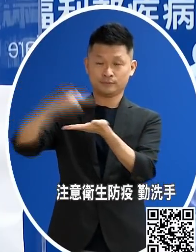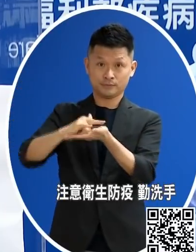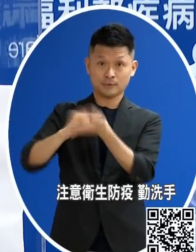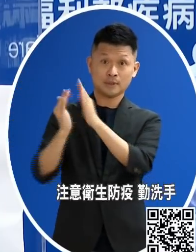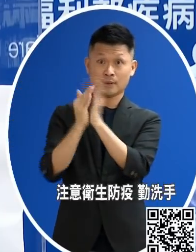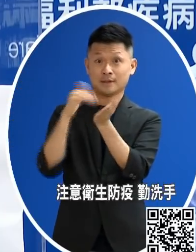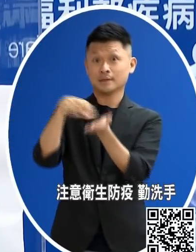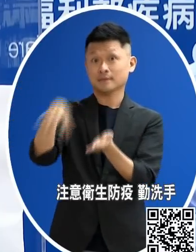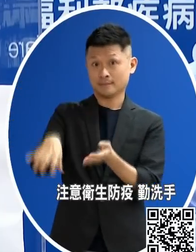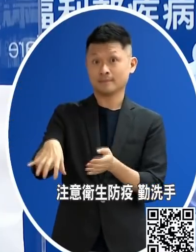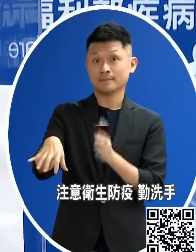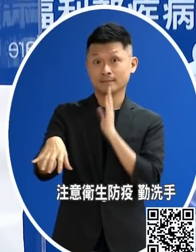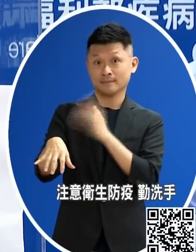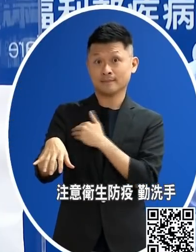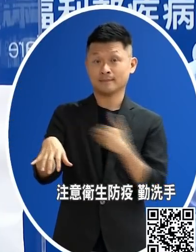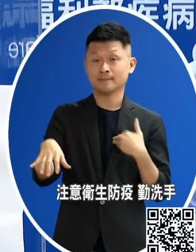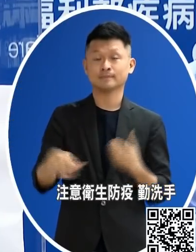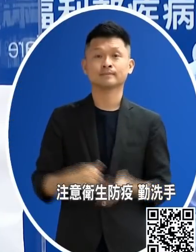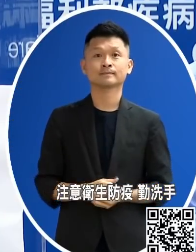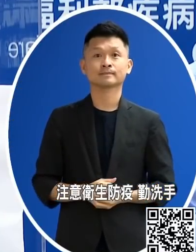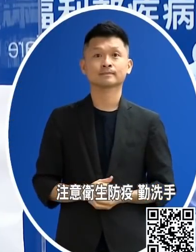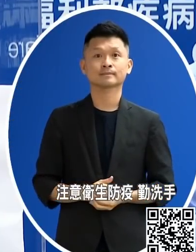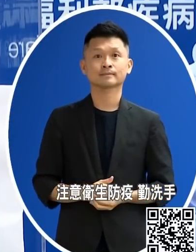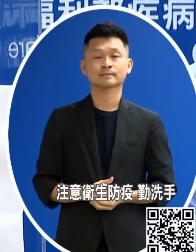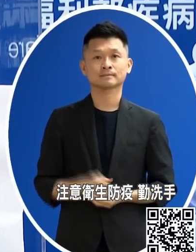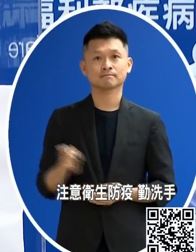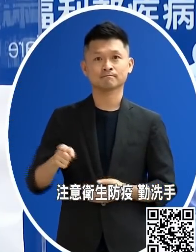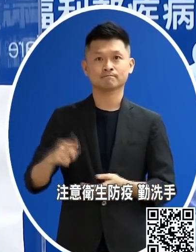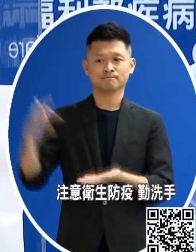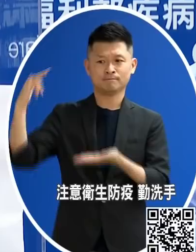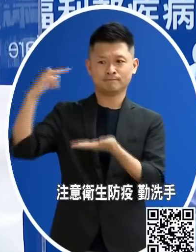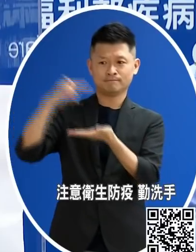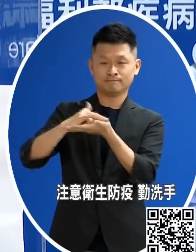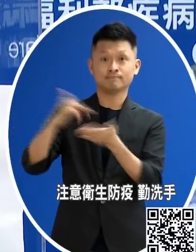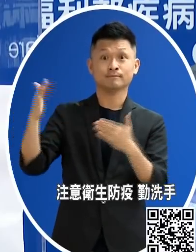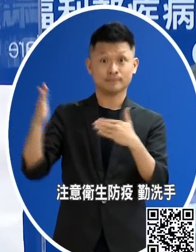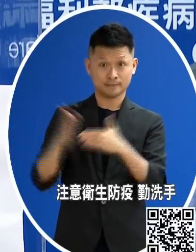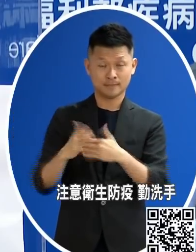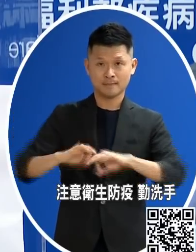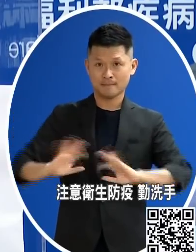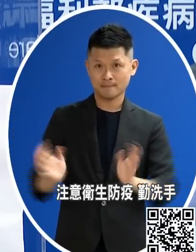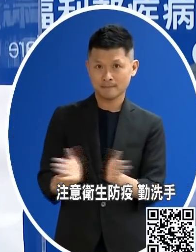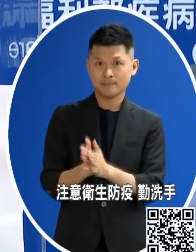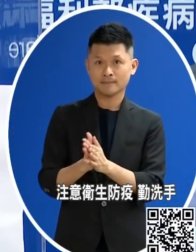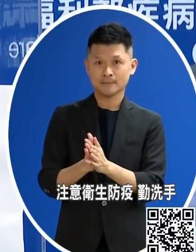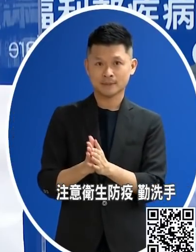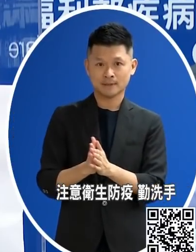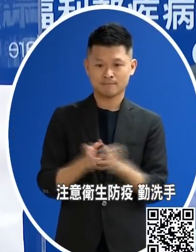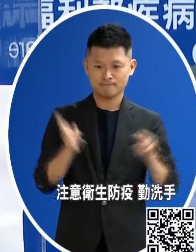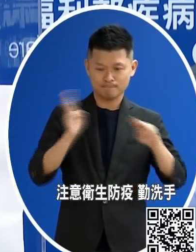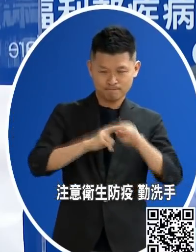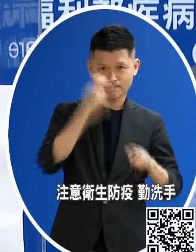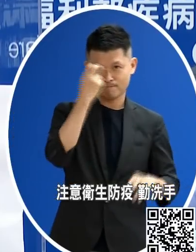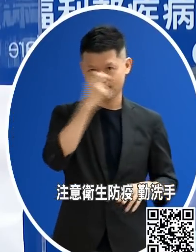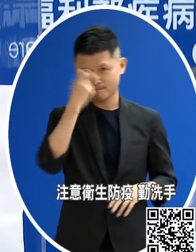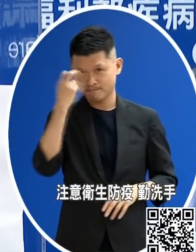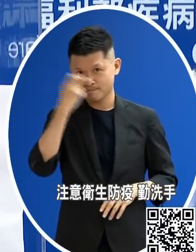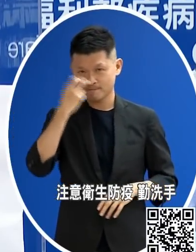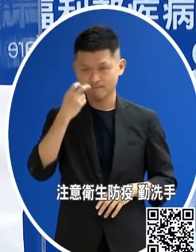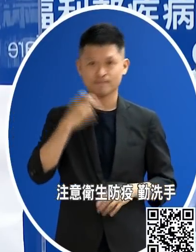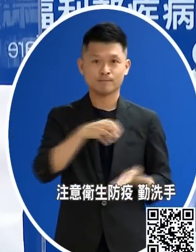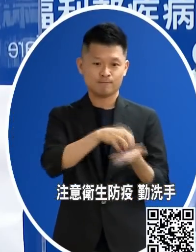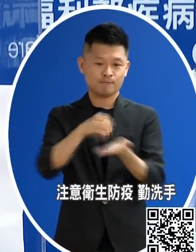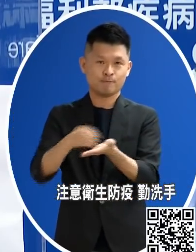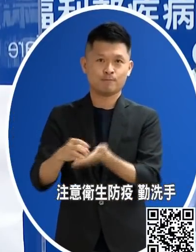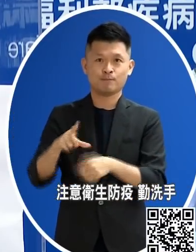场。好，那这一部分呢，我们大概马上到了以后就开始展验我们的检验跟封签的作